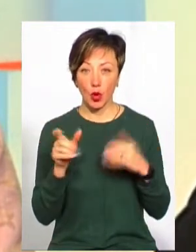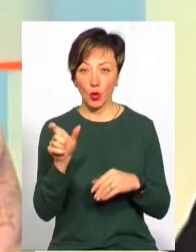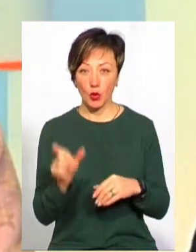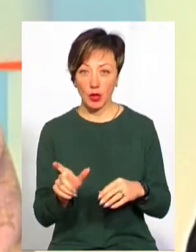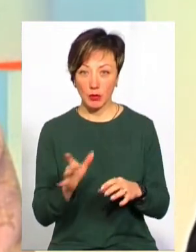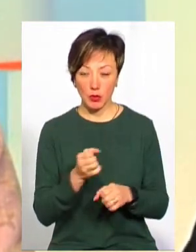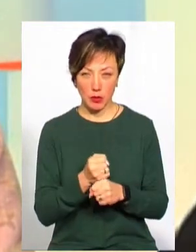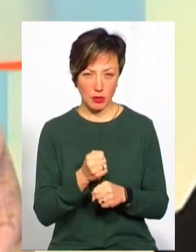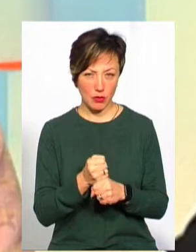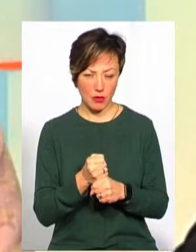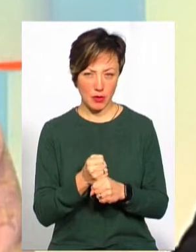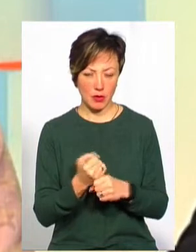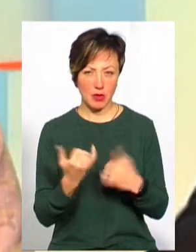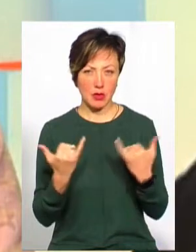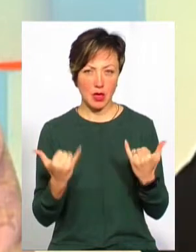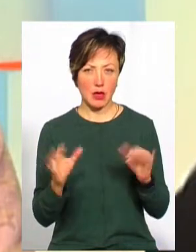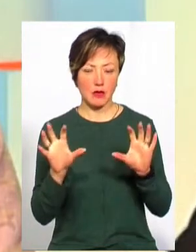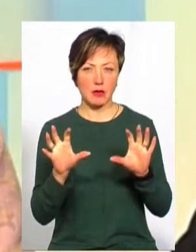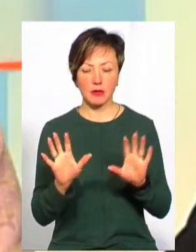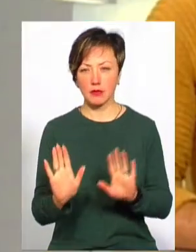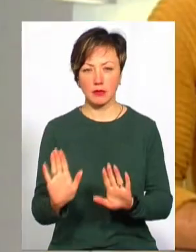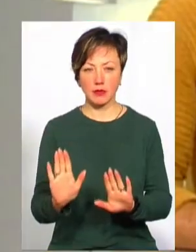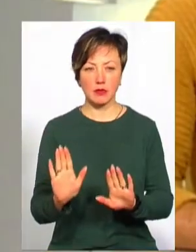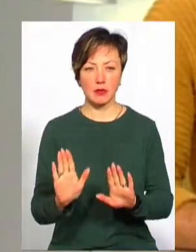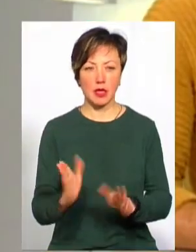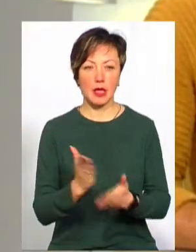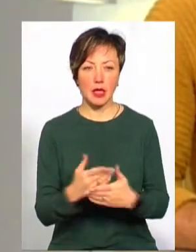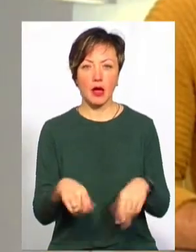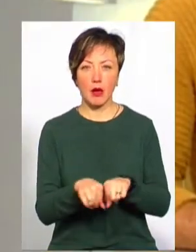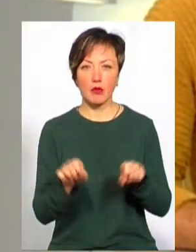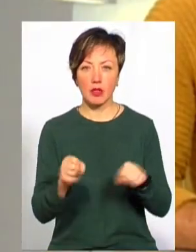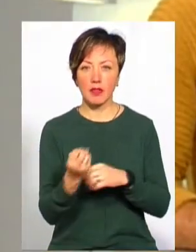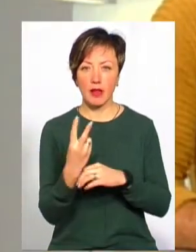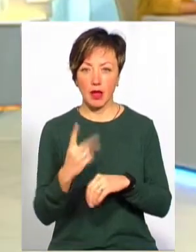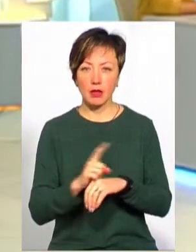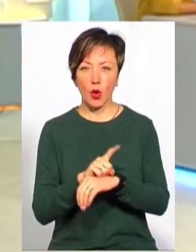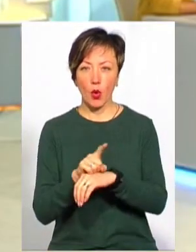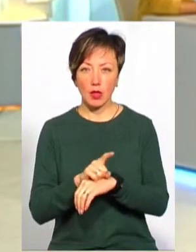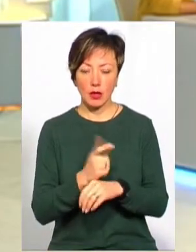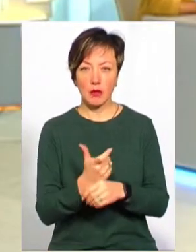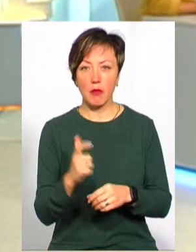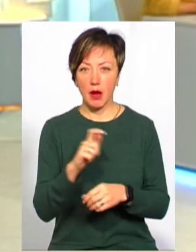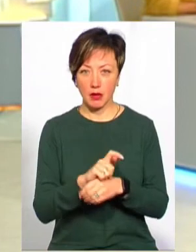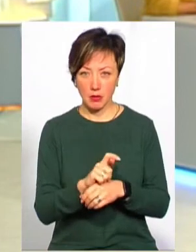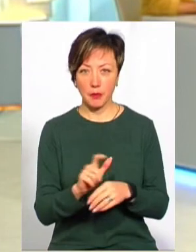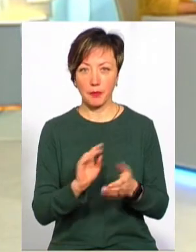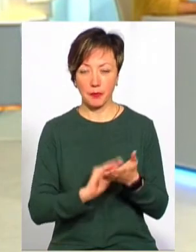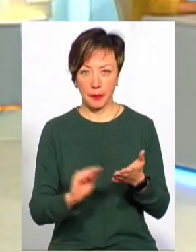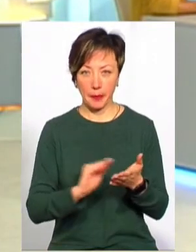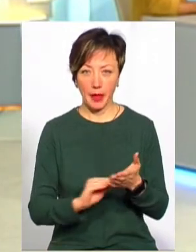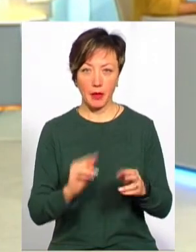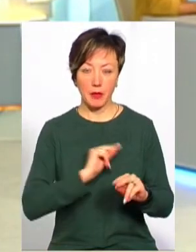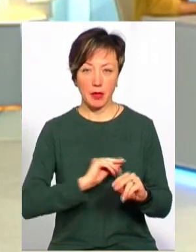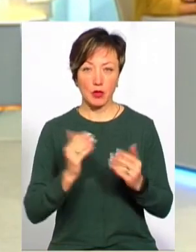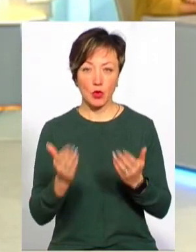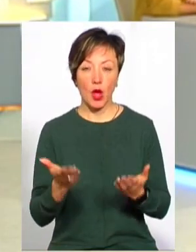людина буде працювати. Якщо зараз в законі сказано... Тобто є така можливість, що 12 годин – це максимум... В трудовому договорі написали працювати. І